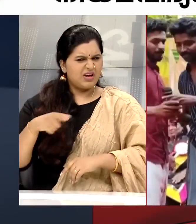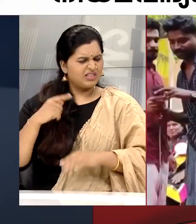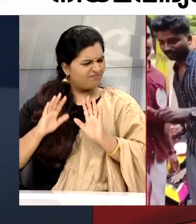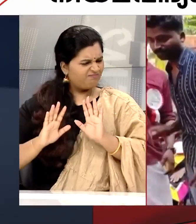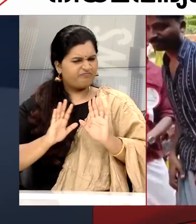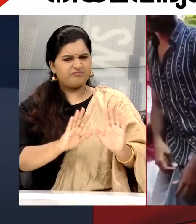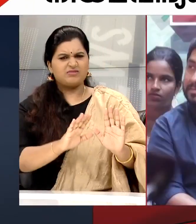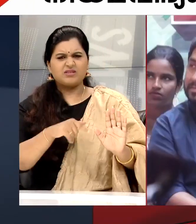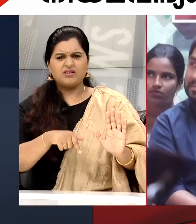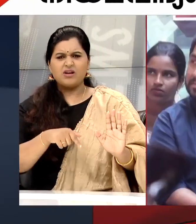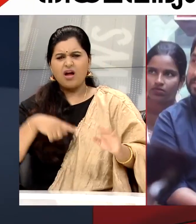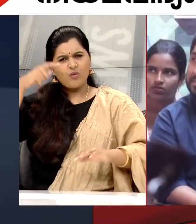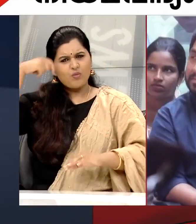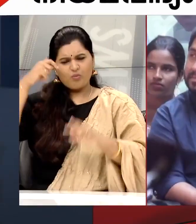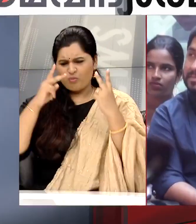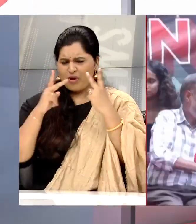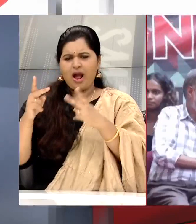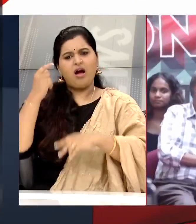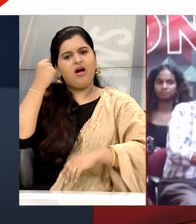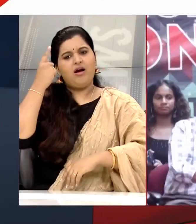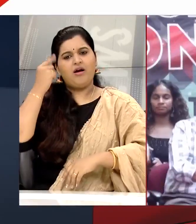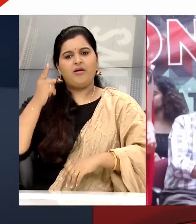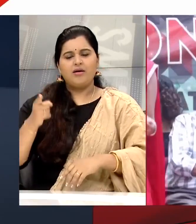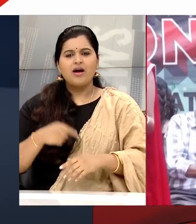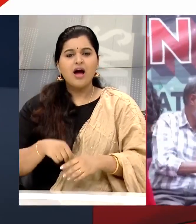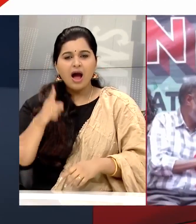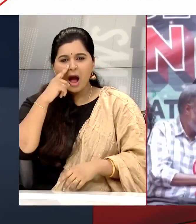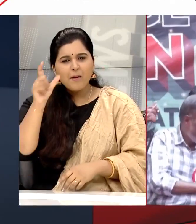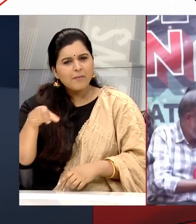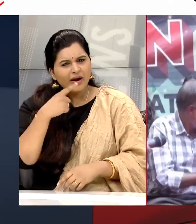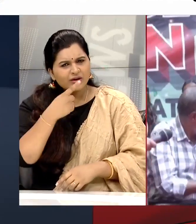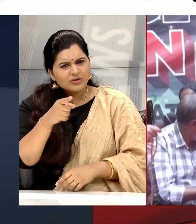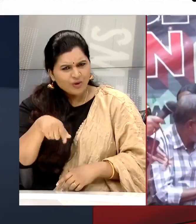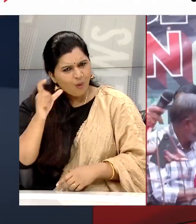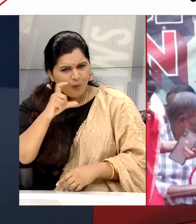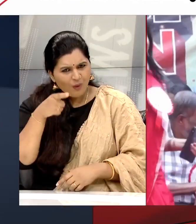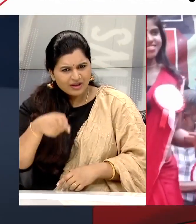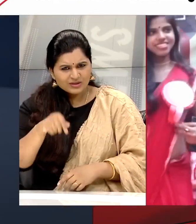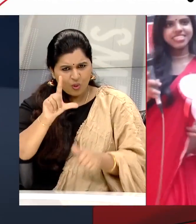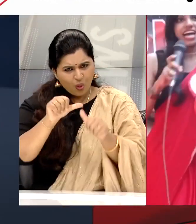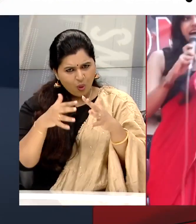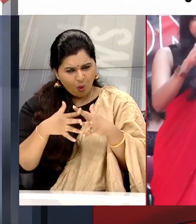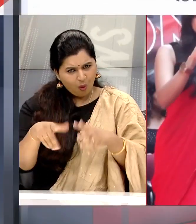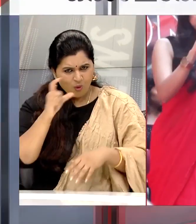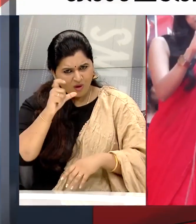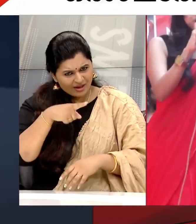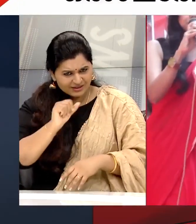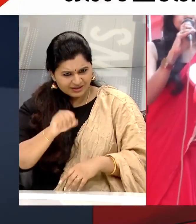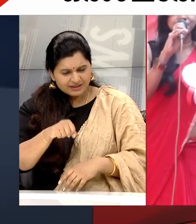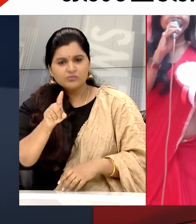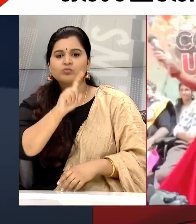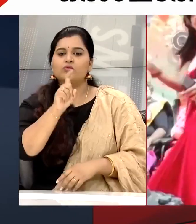അടക്കം ദൃശ്യങ്ങളിൽ വ്യക്തമാണ്. ആ സമയത്ത് അപർണ ചോദിച്ചത് ഇതൊരു ലോ കോളേജ് അല്ലേ എന്നത് ചോദിക്കുകയുണ്ടായി. പിന്നീട് ഈ പരിപാടിക്ക്